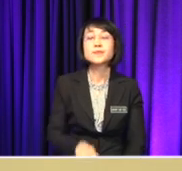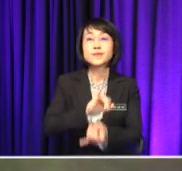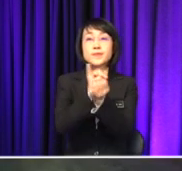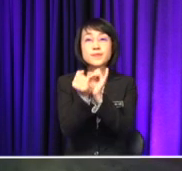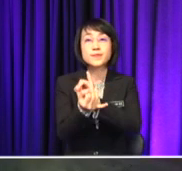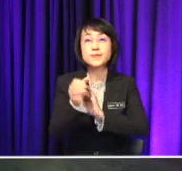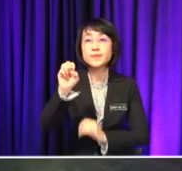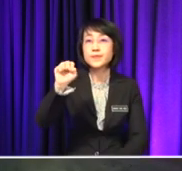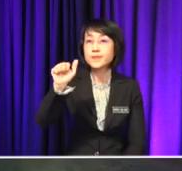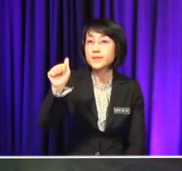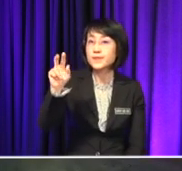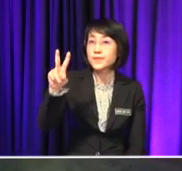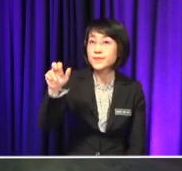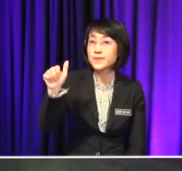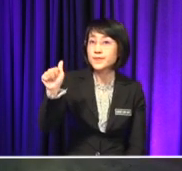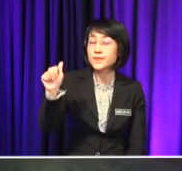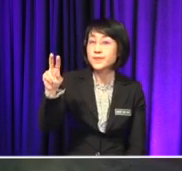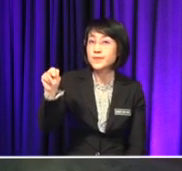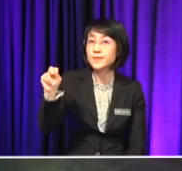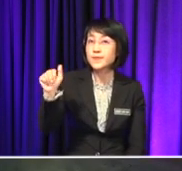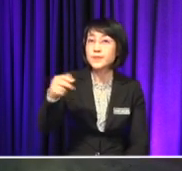padang pasir gitu